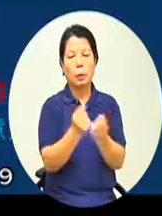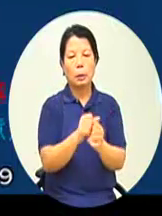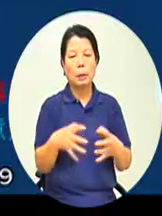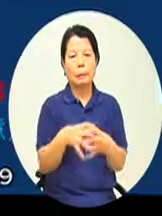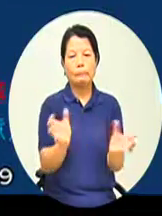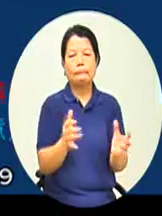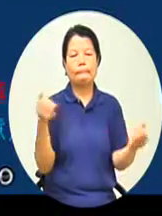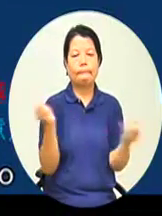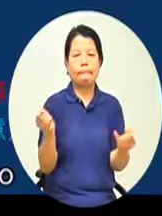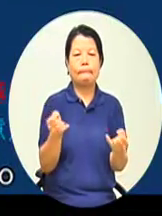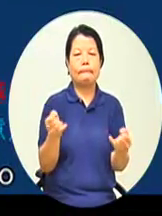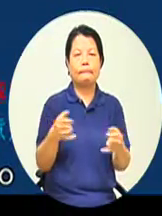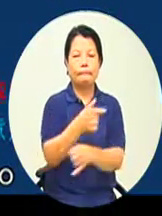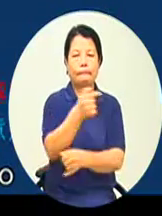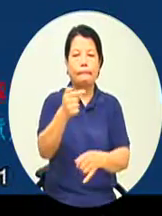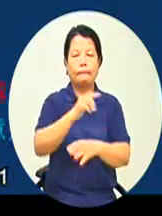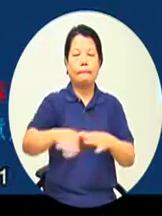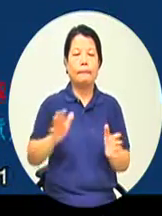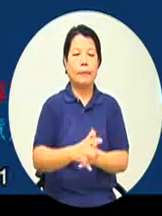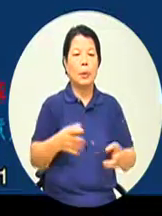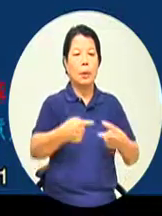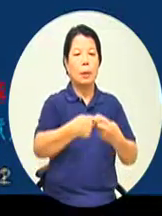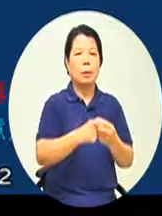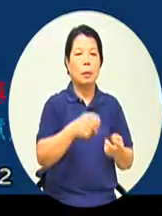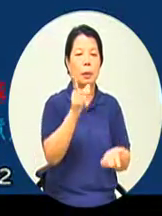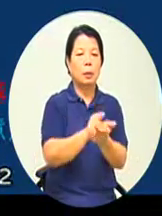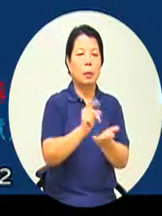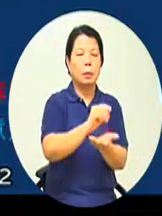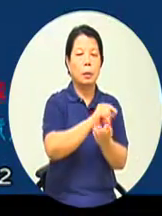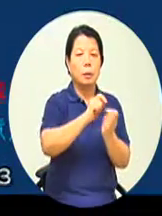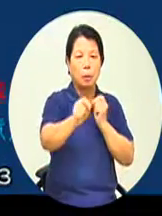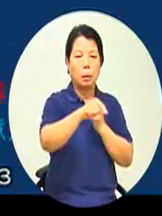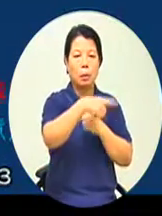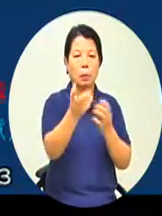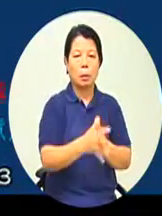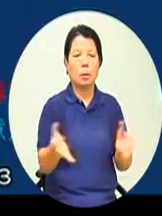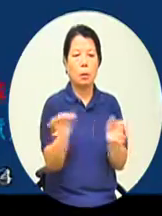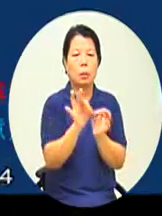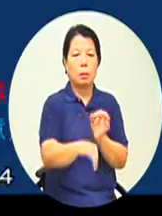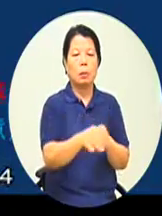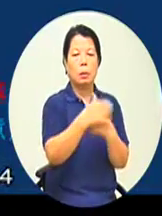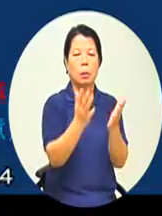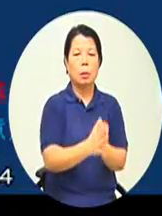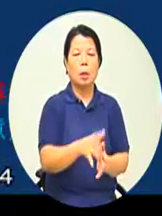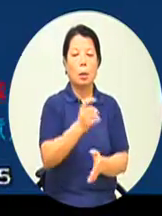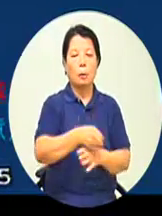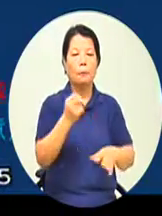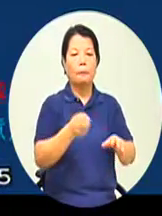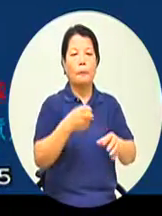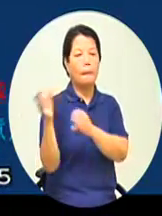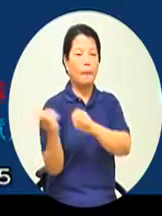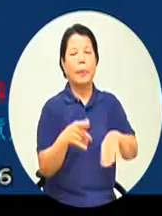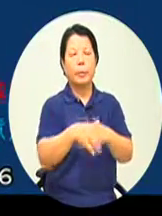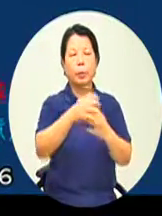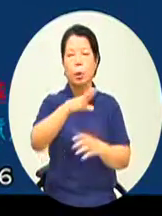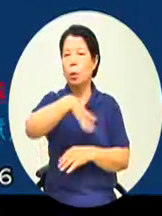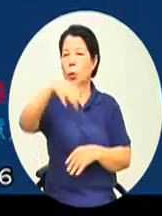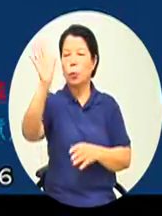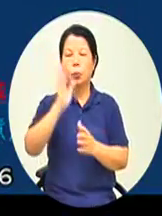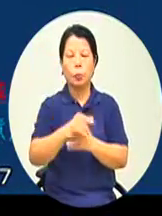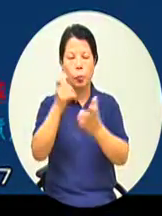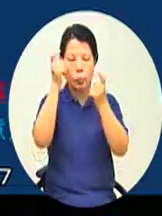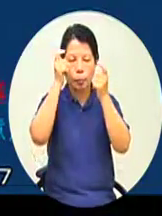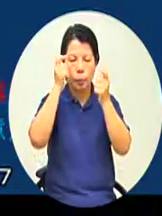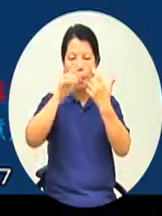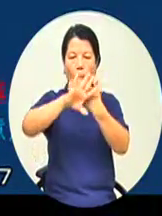然后呢像李科永这样子愿意捐钱来盖图书馆的人也许就放弃然后离开高雄到别的地方去寻找，这有可